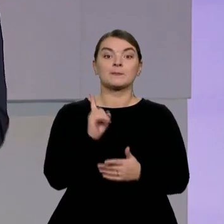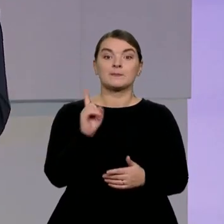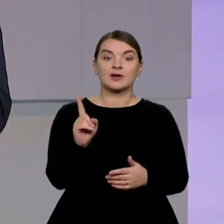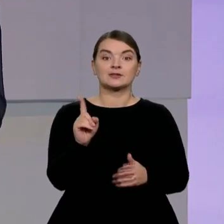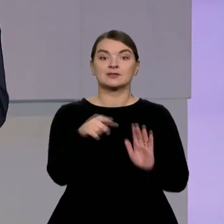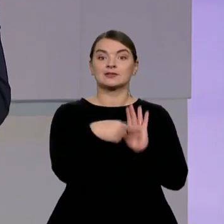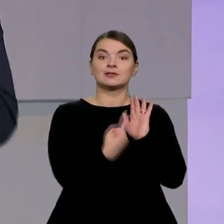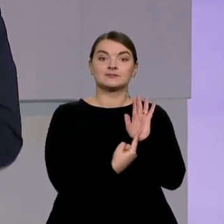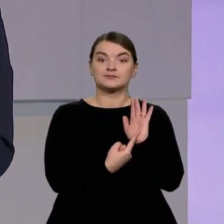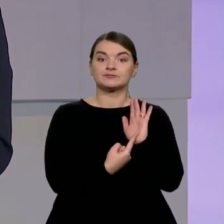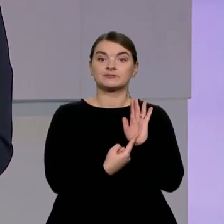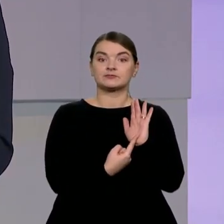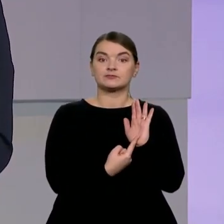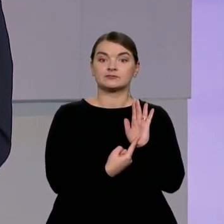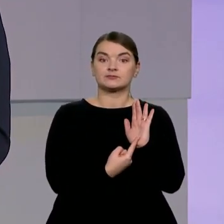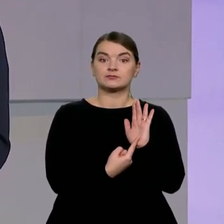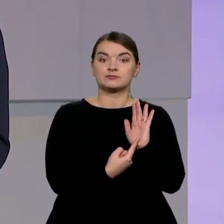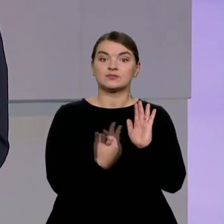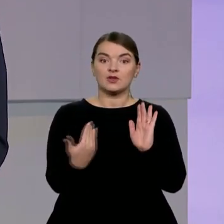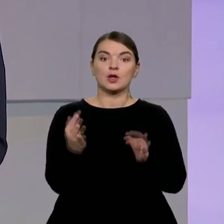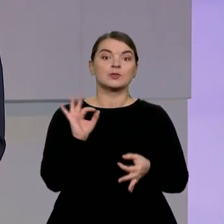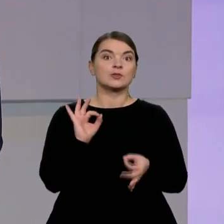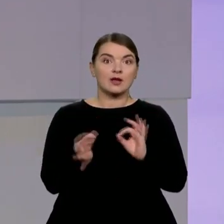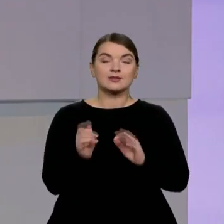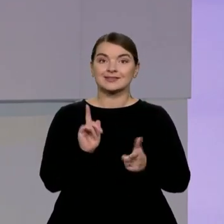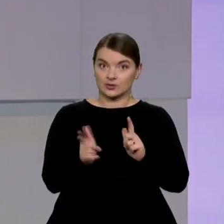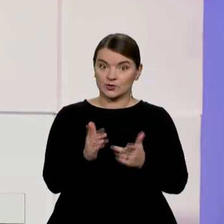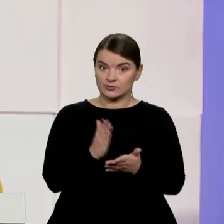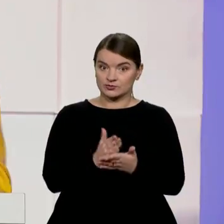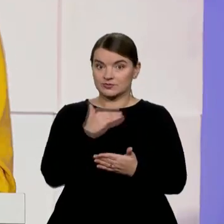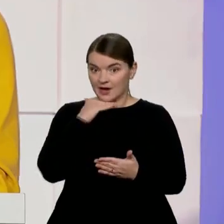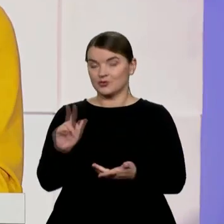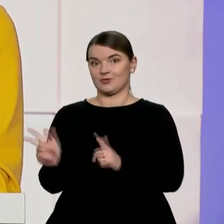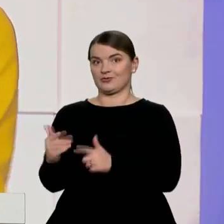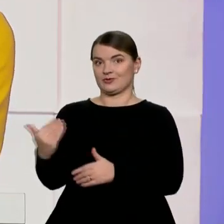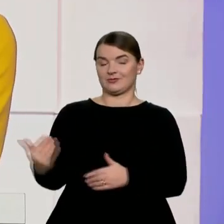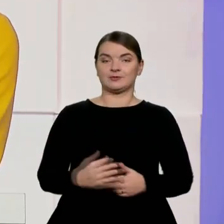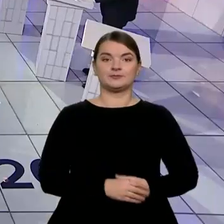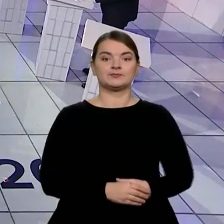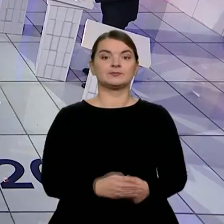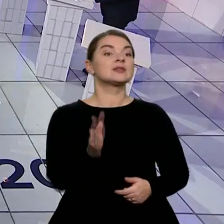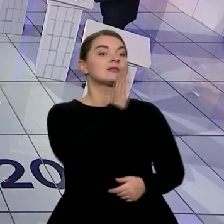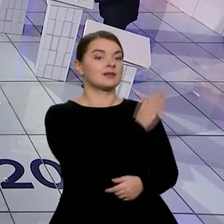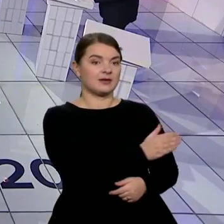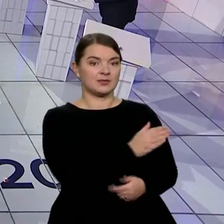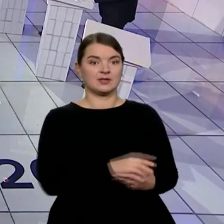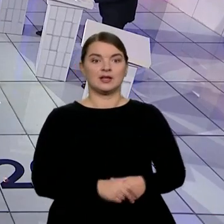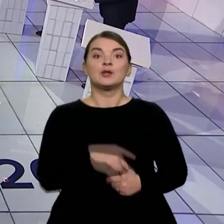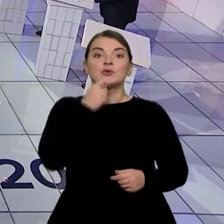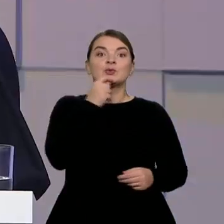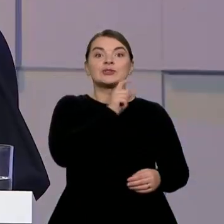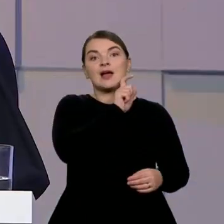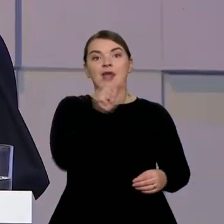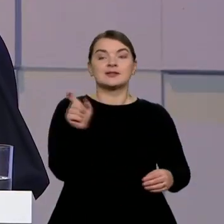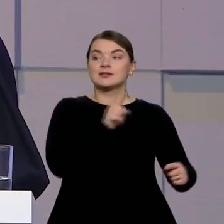kitoks, ar čia natūralūs procesai, aišku, kad natūralūs procesai. Dėkui. Ar galėčiau dar šiek tiek sureaguoti būtent į tą